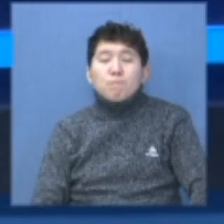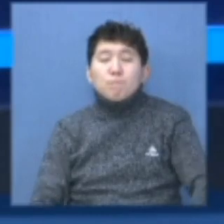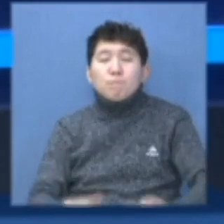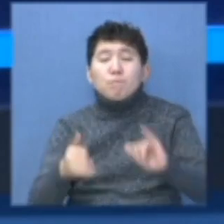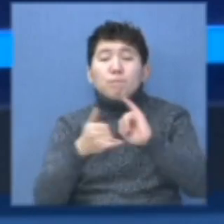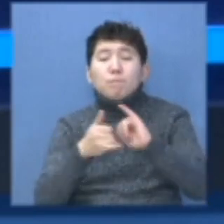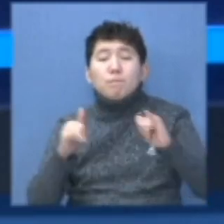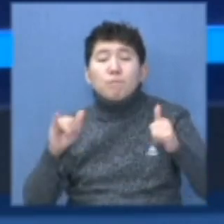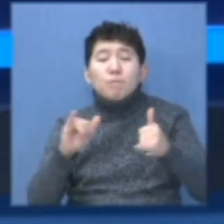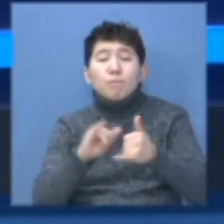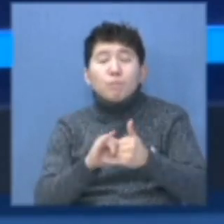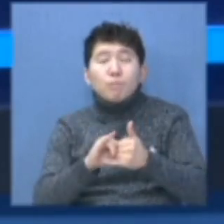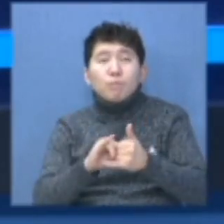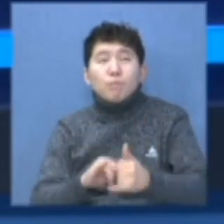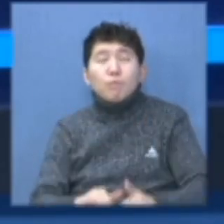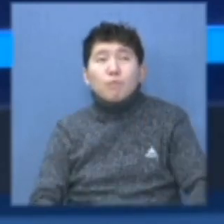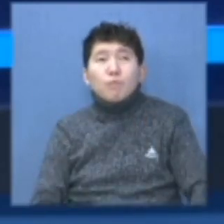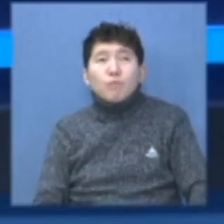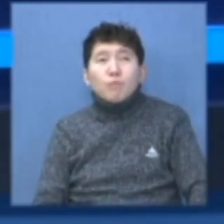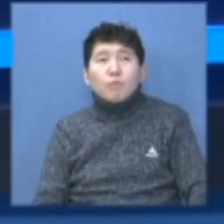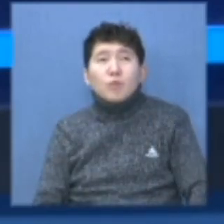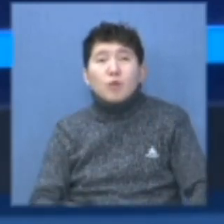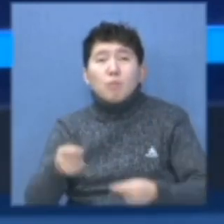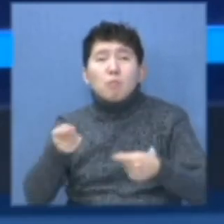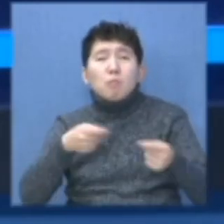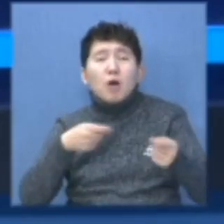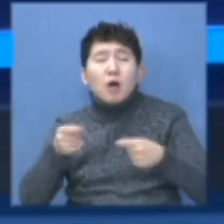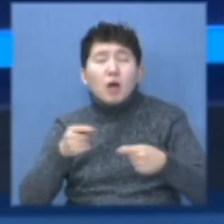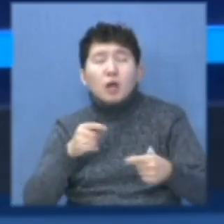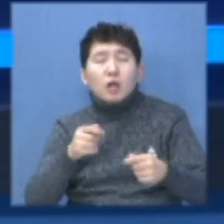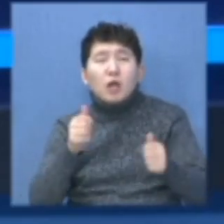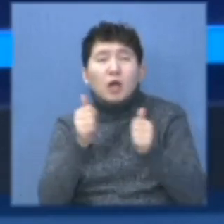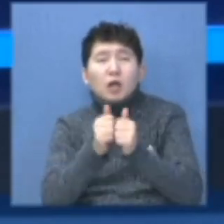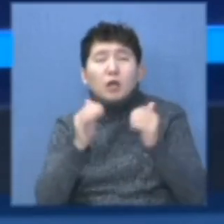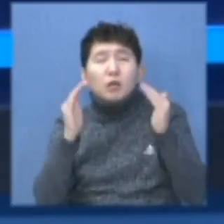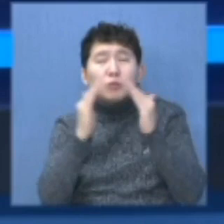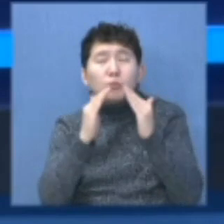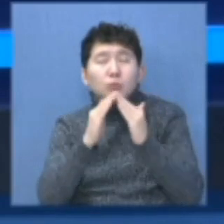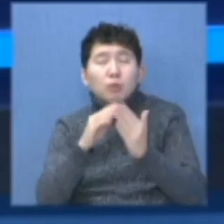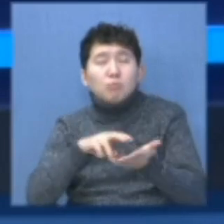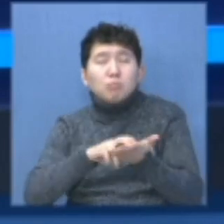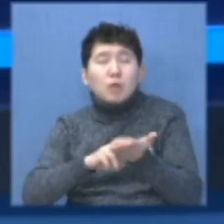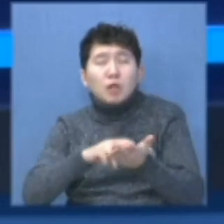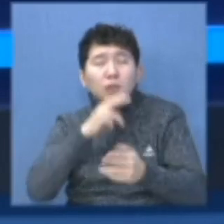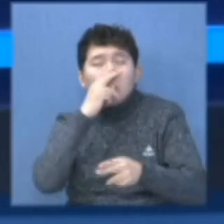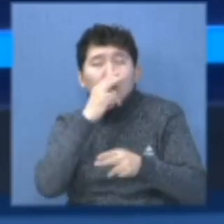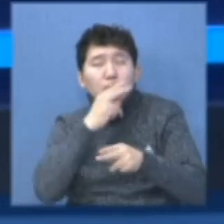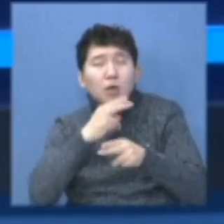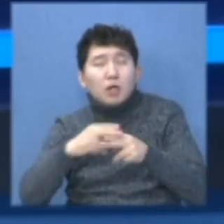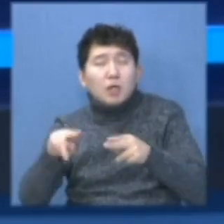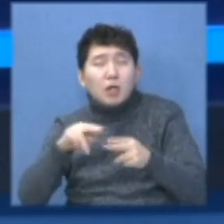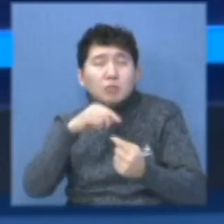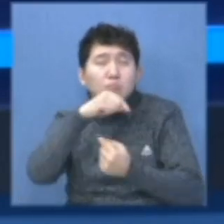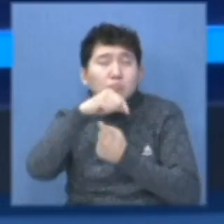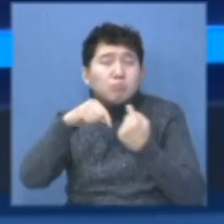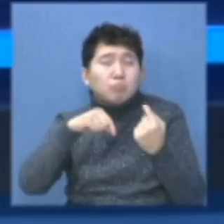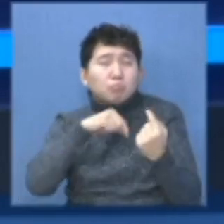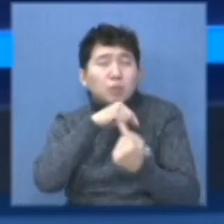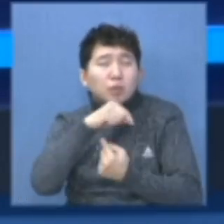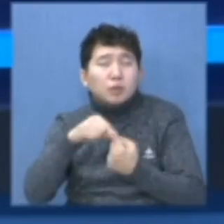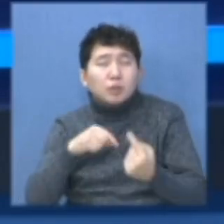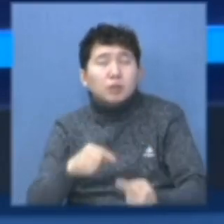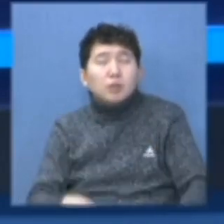В Усть-Каменогорске владельцы так называемых магазинов у дома боятся потерять бизнес. Какие нововведения, по мнению предпринимателей,